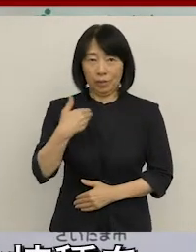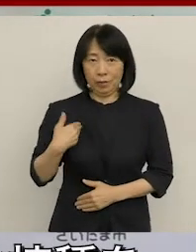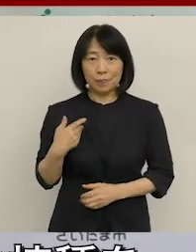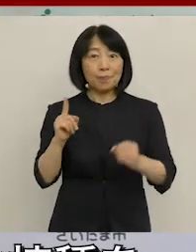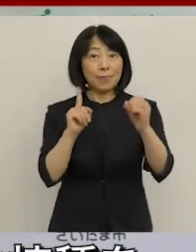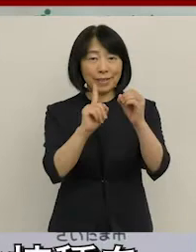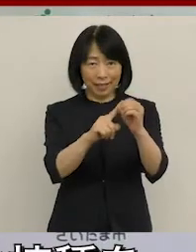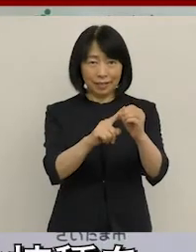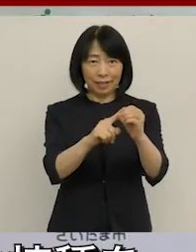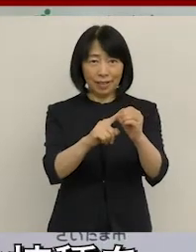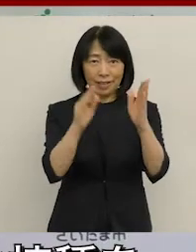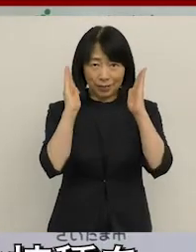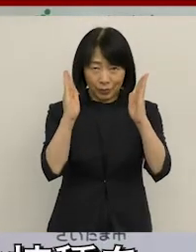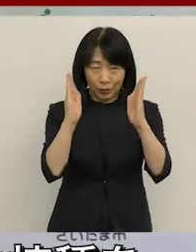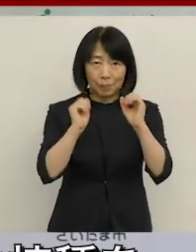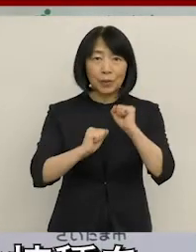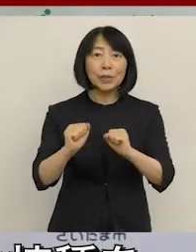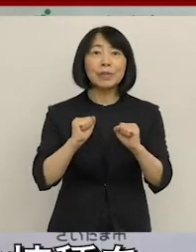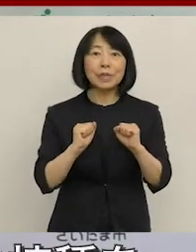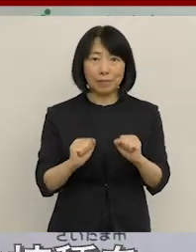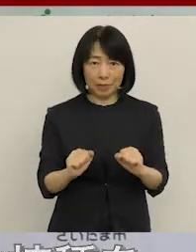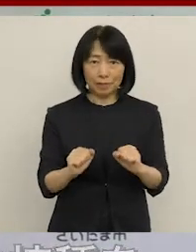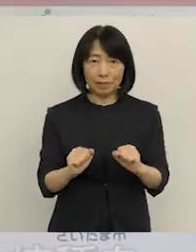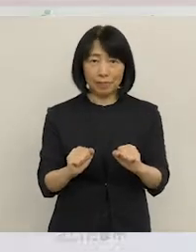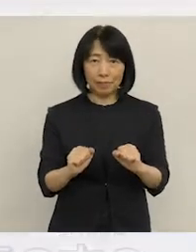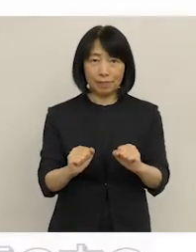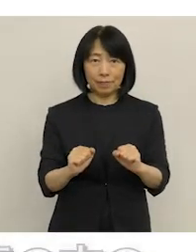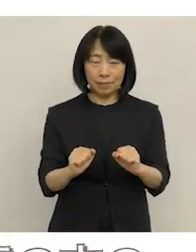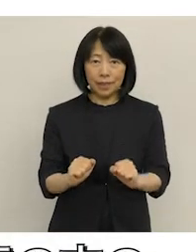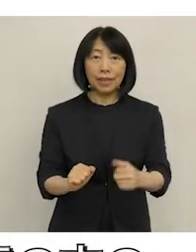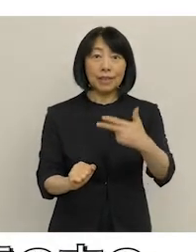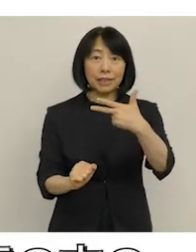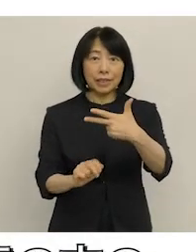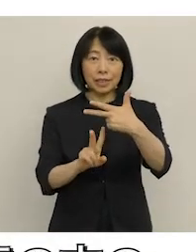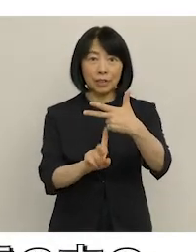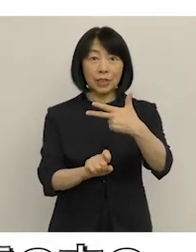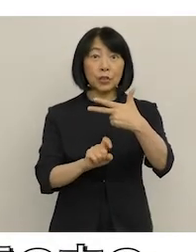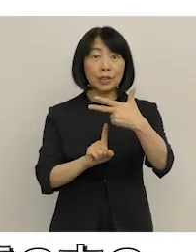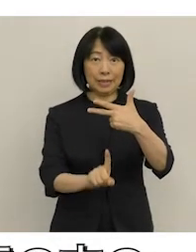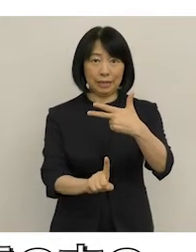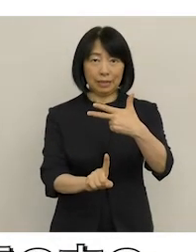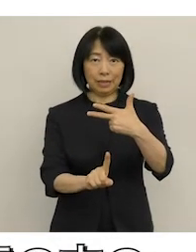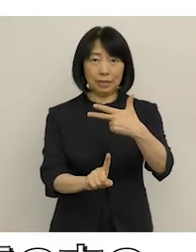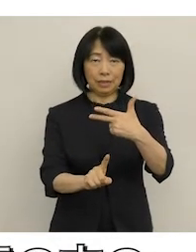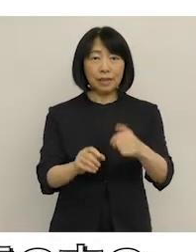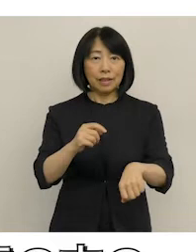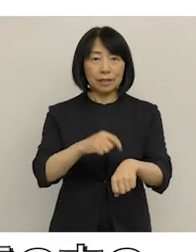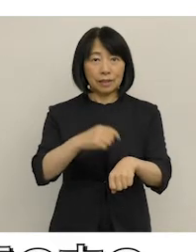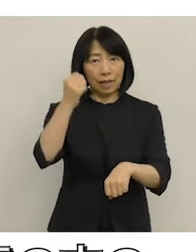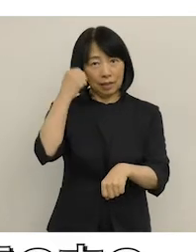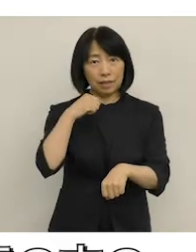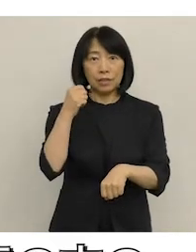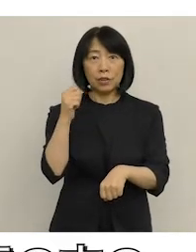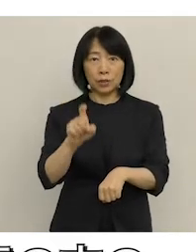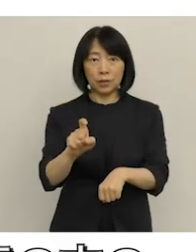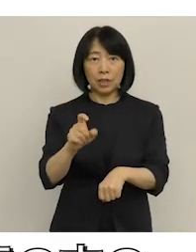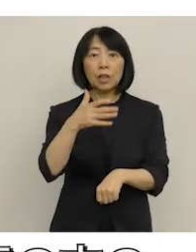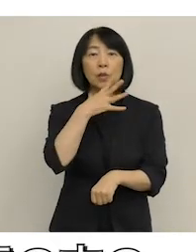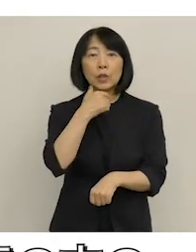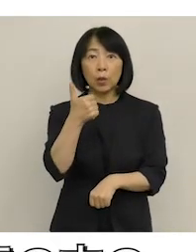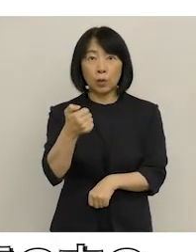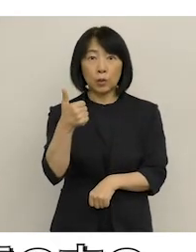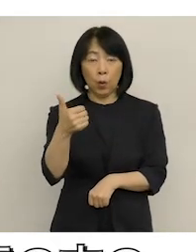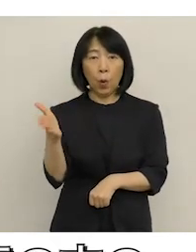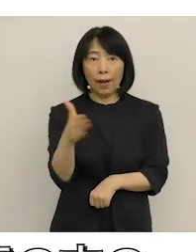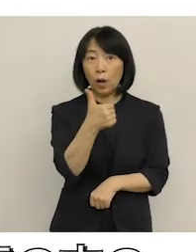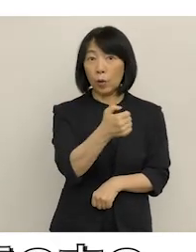ン接種を受けられるよう全力で取り組んでいます。本日7月21日の10時に55歳